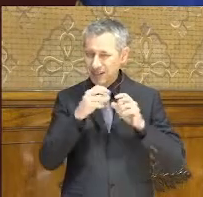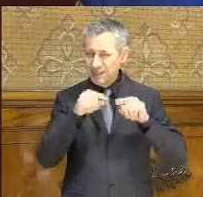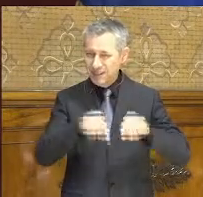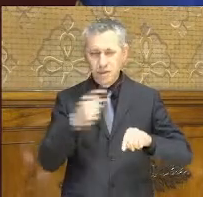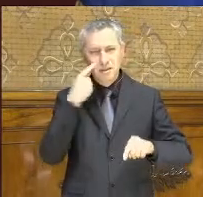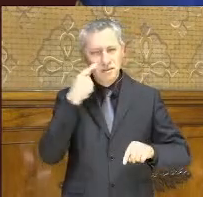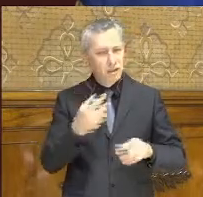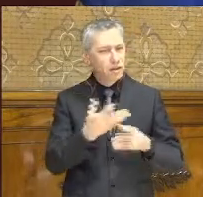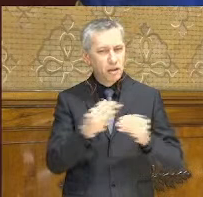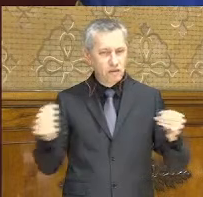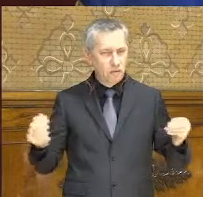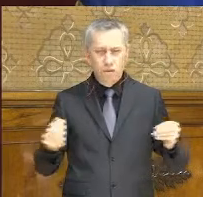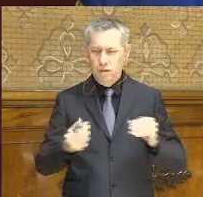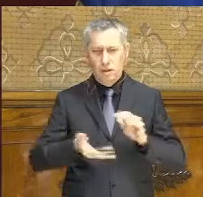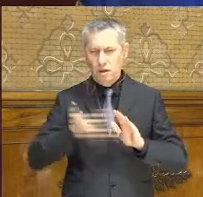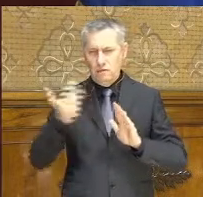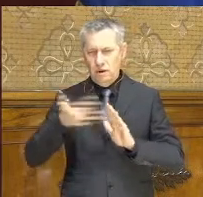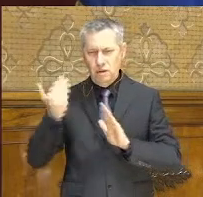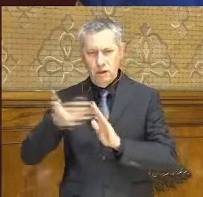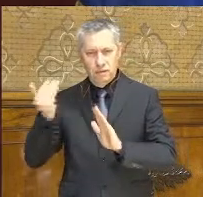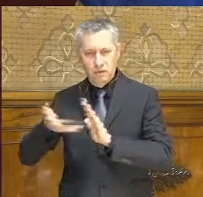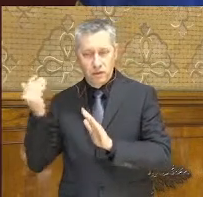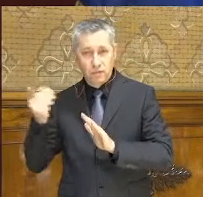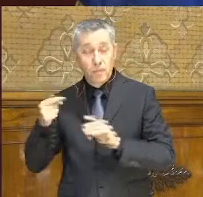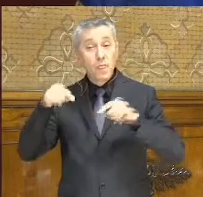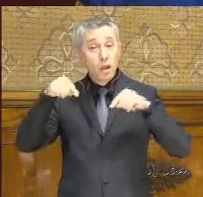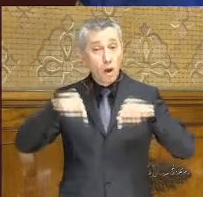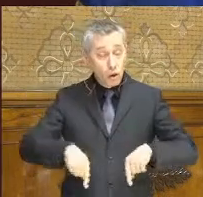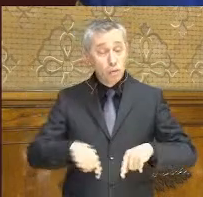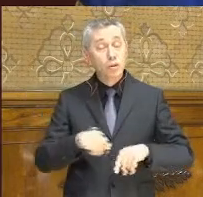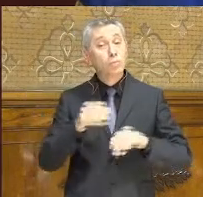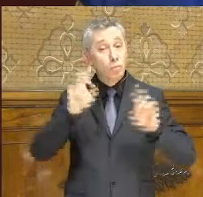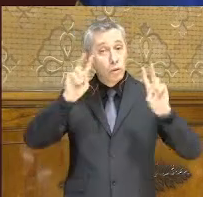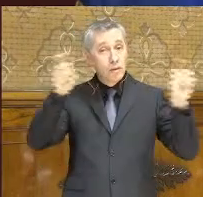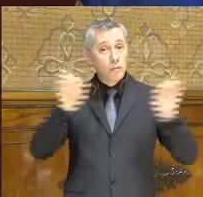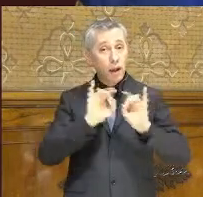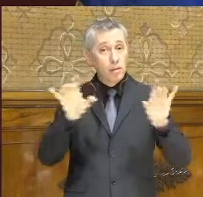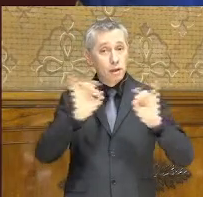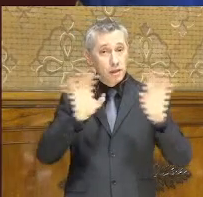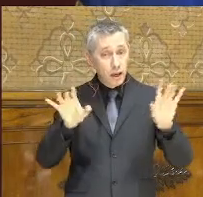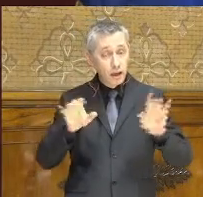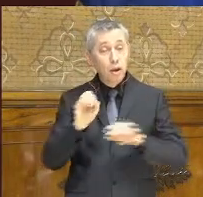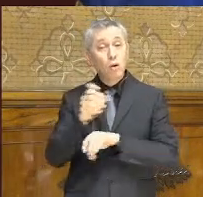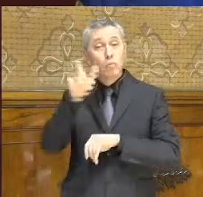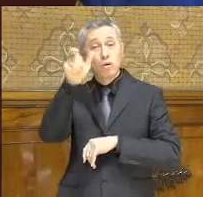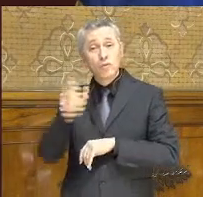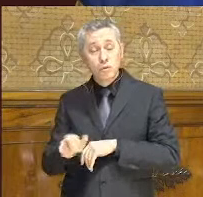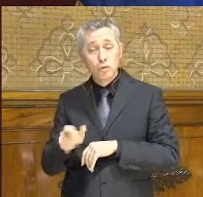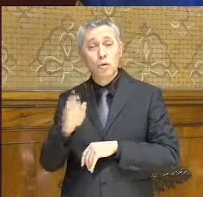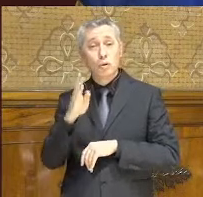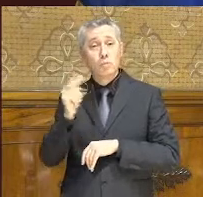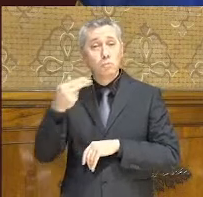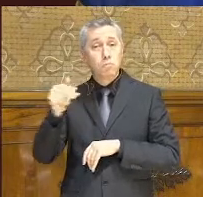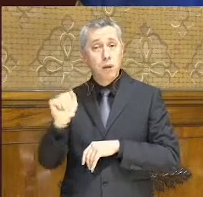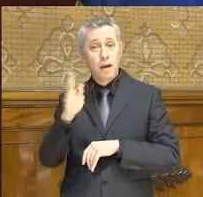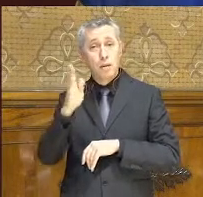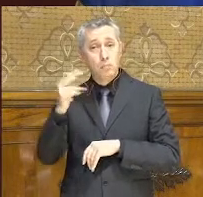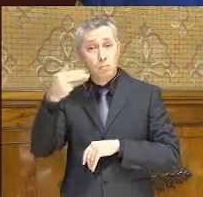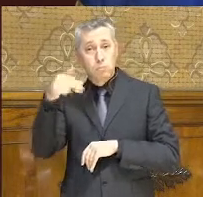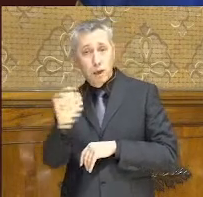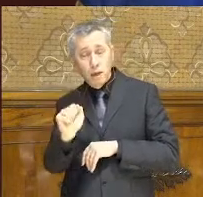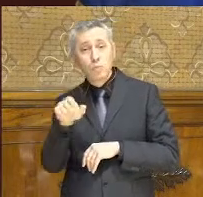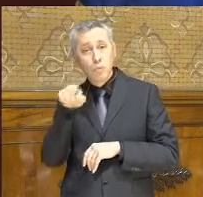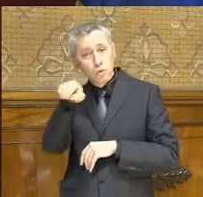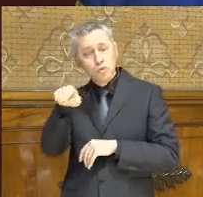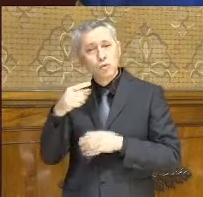intollerabile violati. E di violazioni di libertà ci parlerà oggi il professor Bhabha, del quale mi ha colpito molto una frase che ho letto,